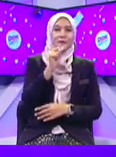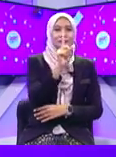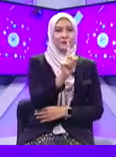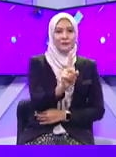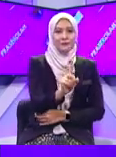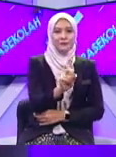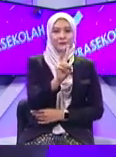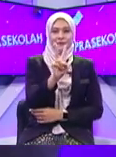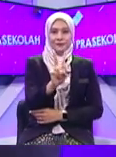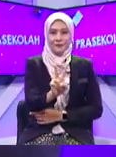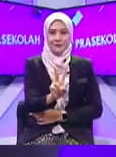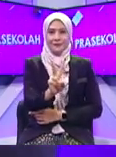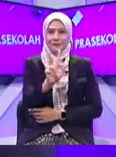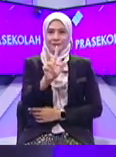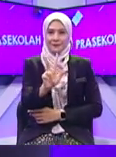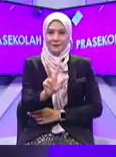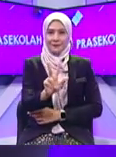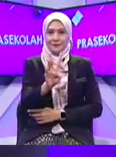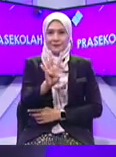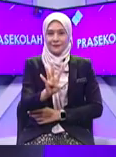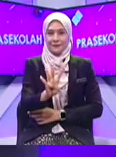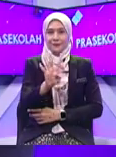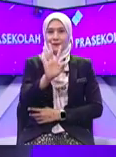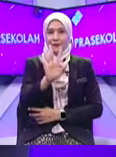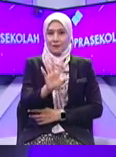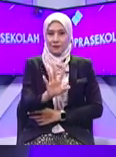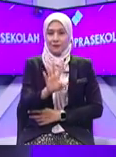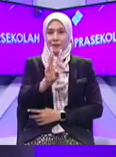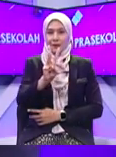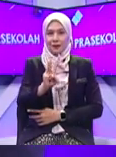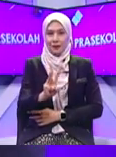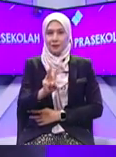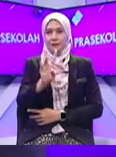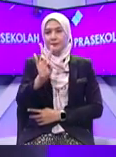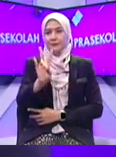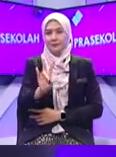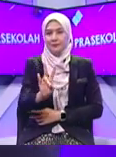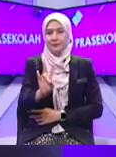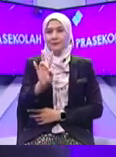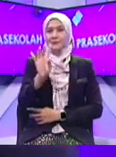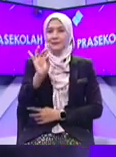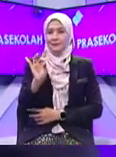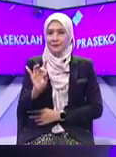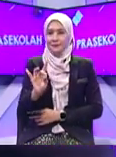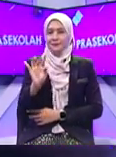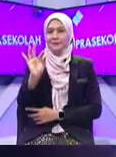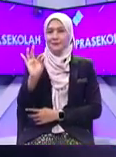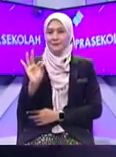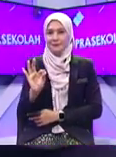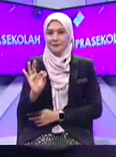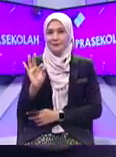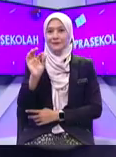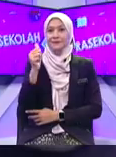1 2 3 4 5 6 7 8